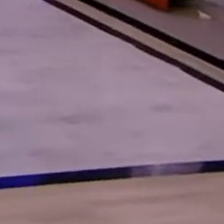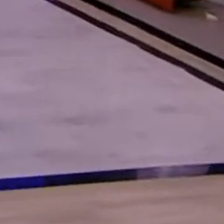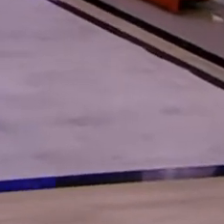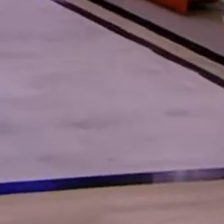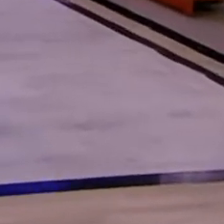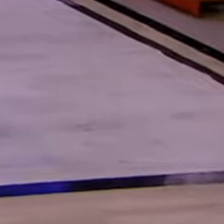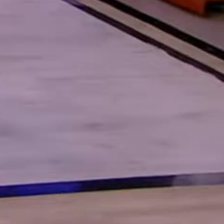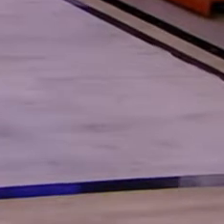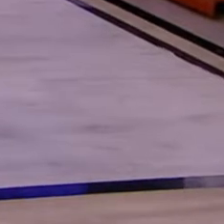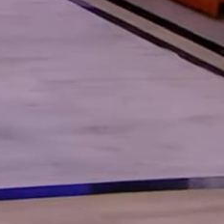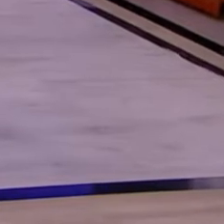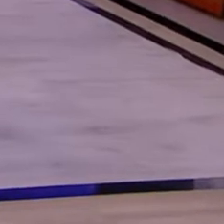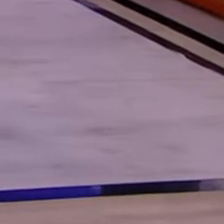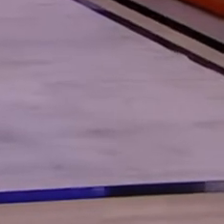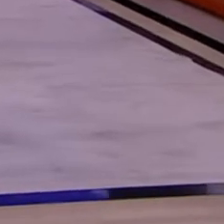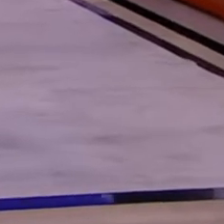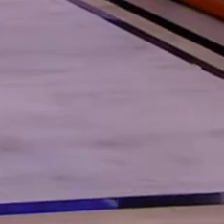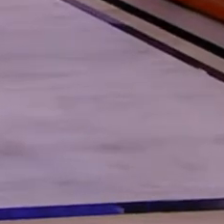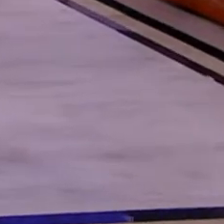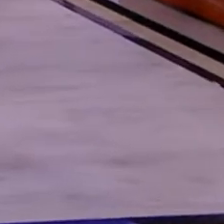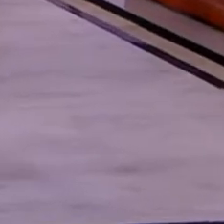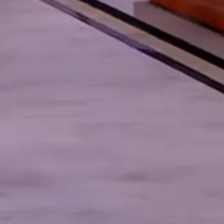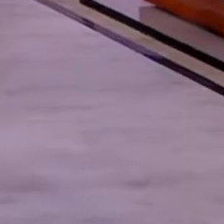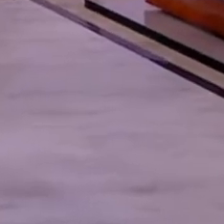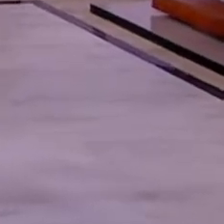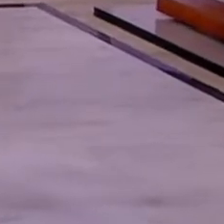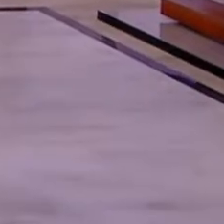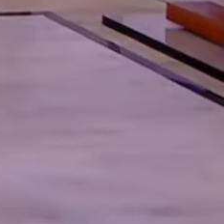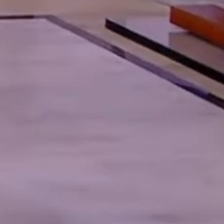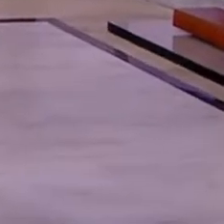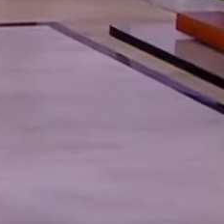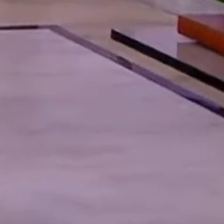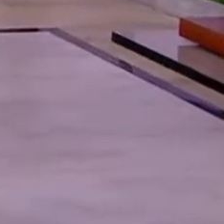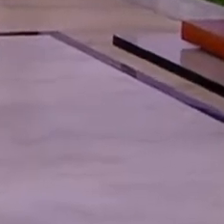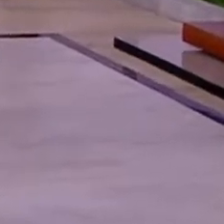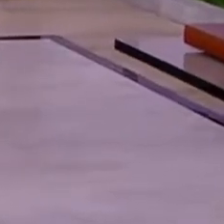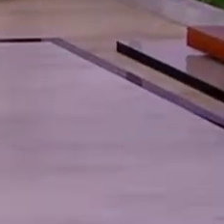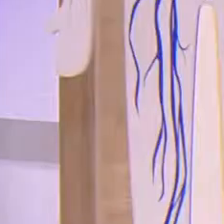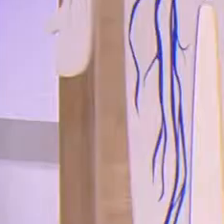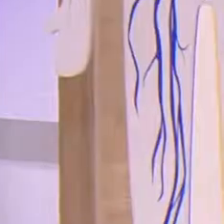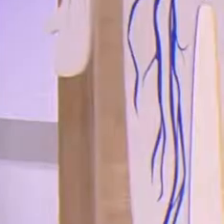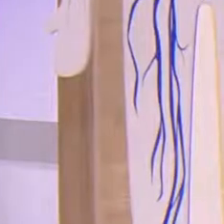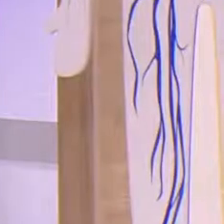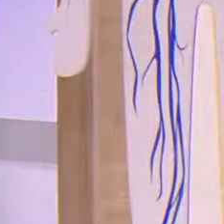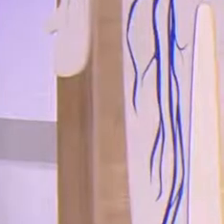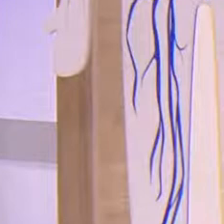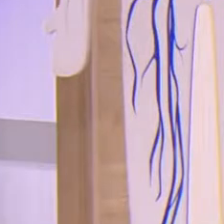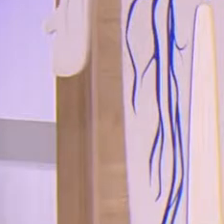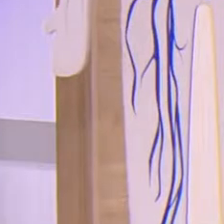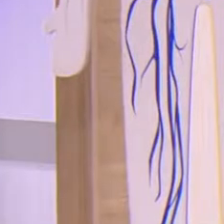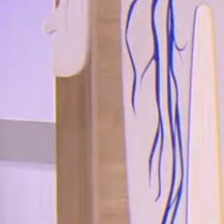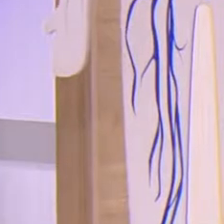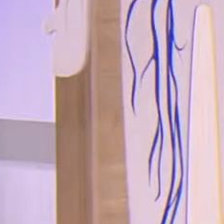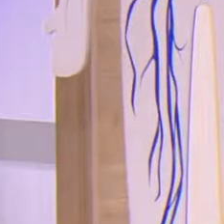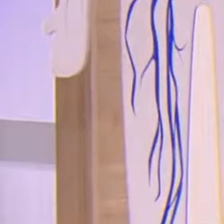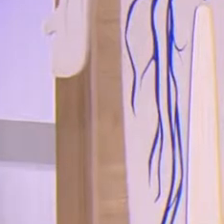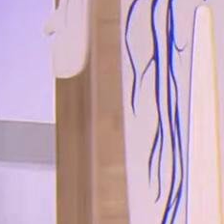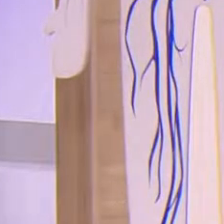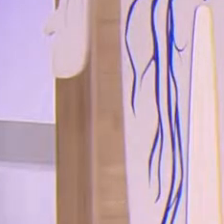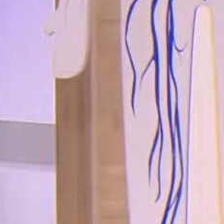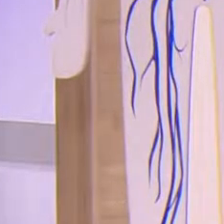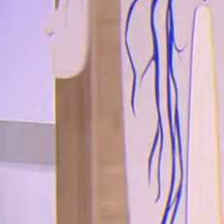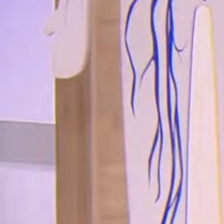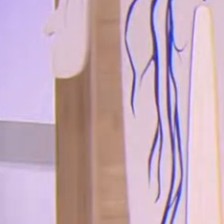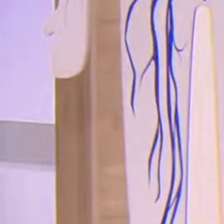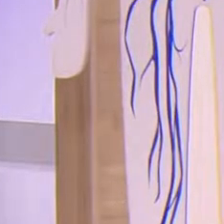რომ ტრადიციულად ჩვენ ყოველთვის ხვდებით ხოლმე ამ თემაზე სასაუბროთ. უკვე აღარც მახსოვს, რაც თქვენ დაბრუნდით საქართველოში ამერიკიდან,